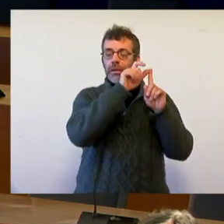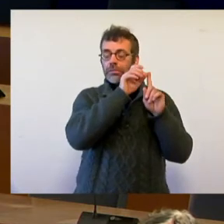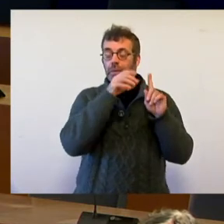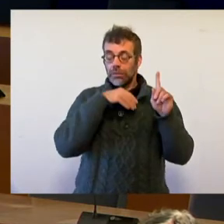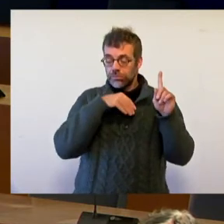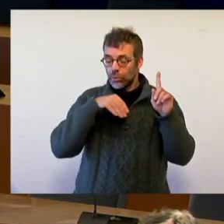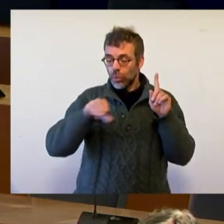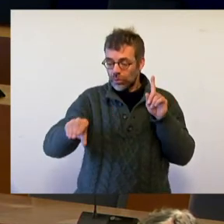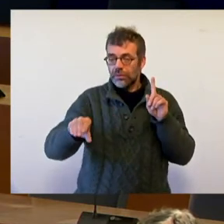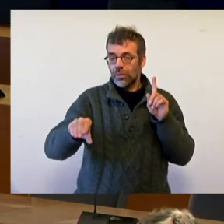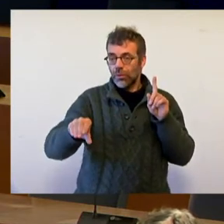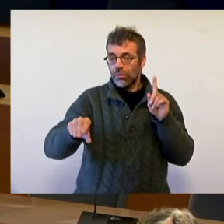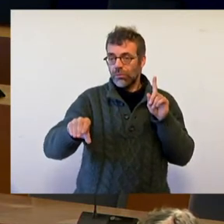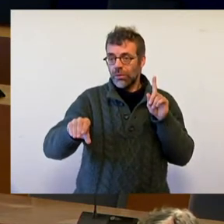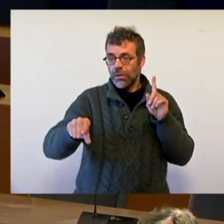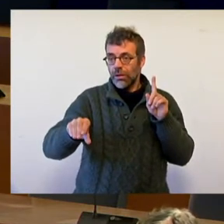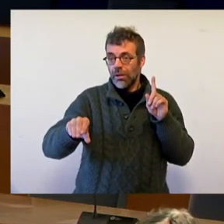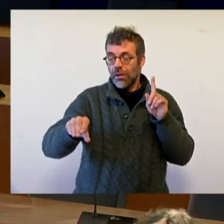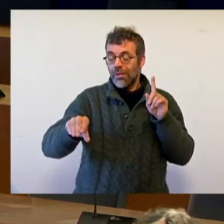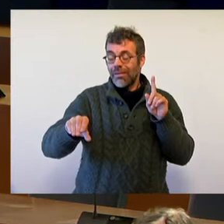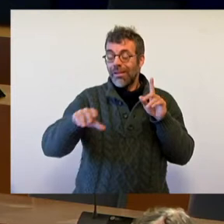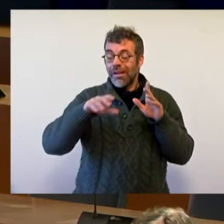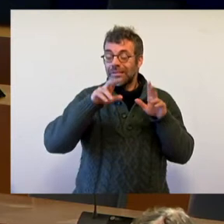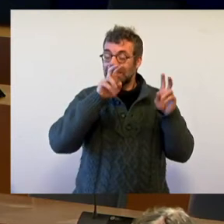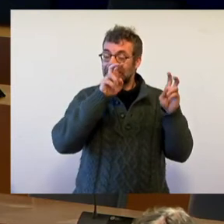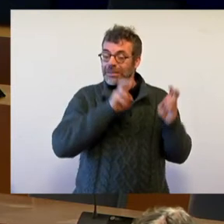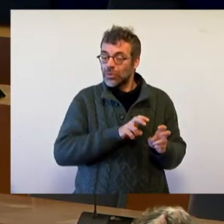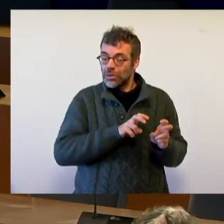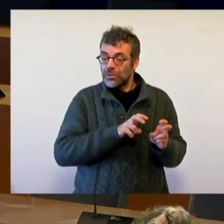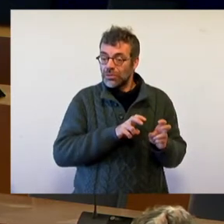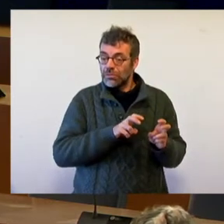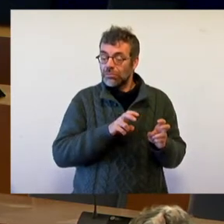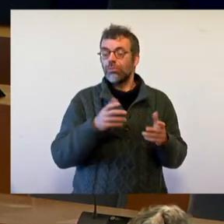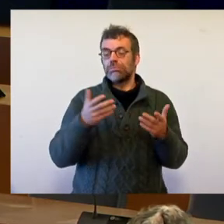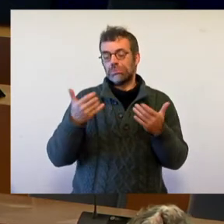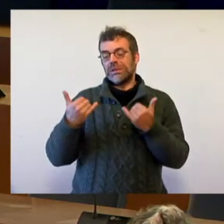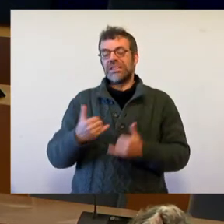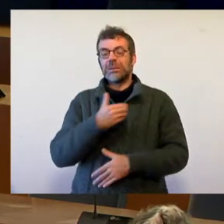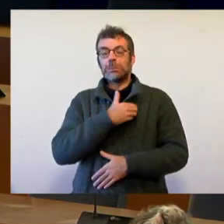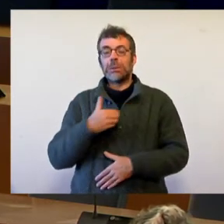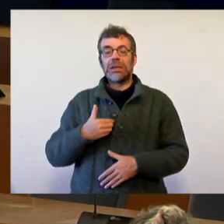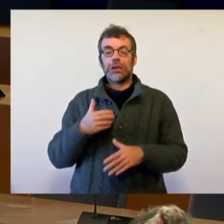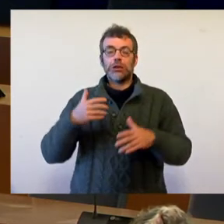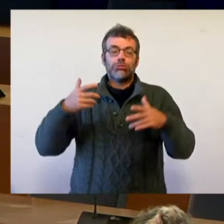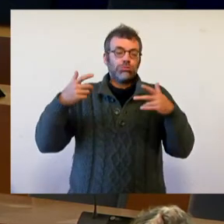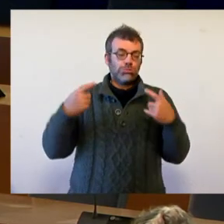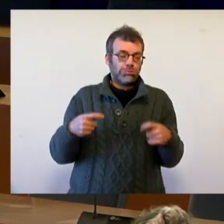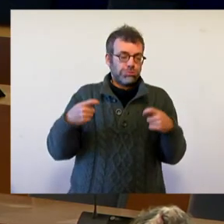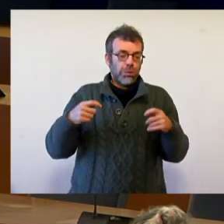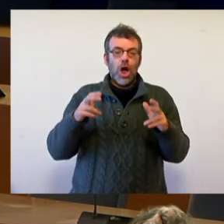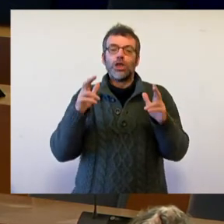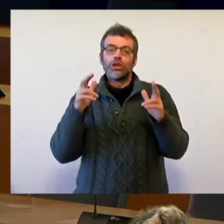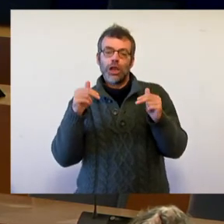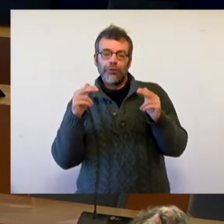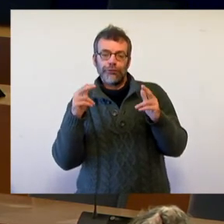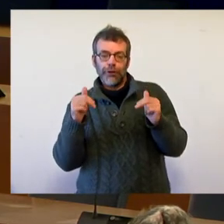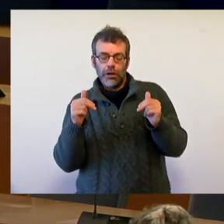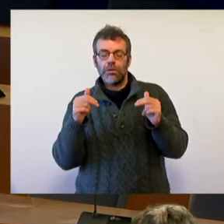dotations. Dispositif qui a été peu sensible à la mairie, parce que la diminution a